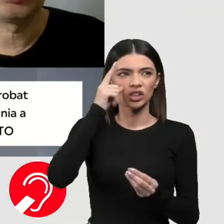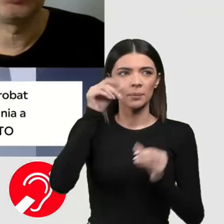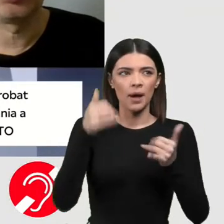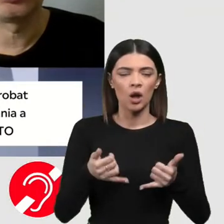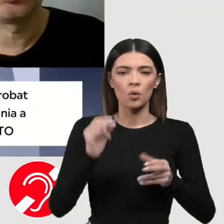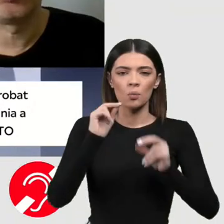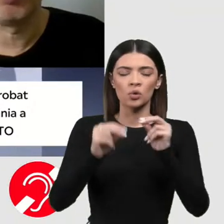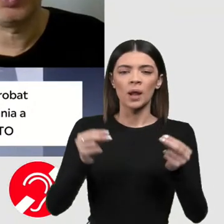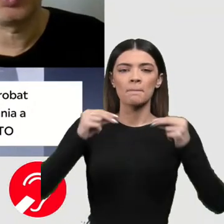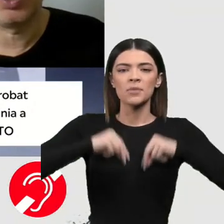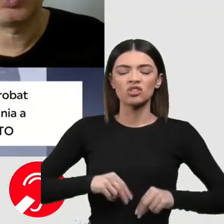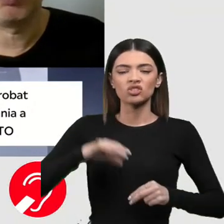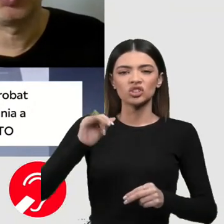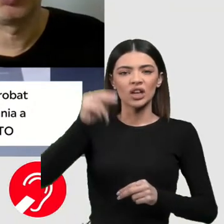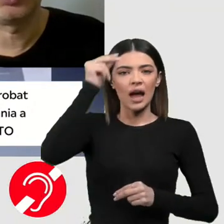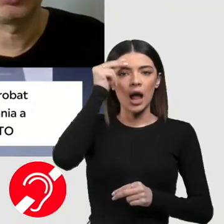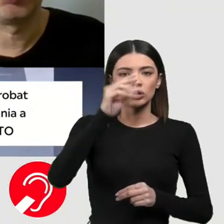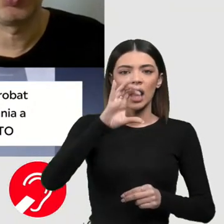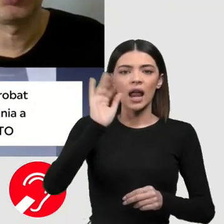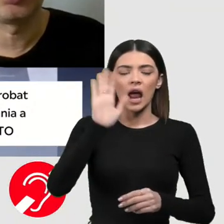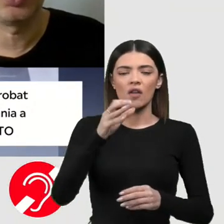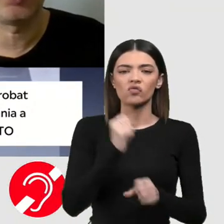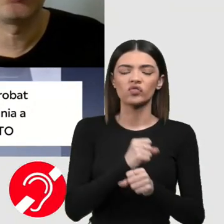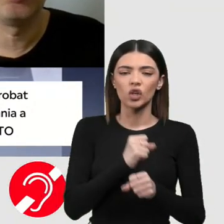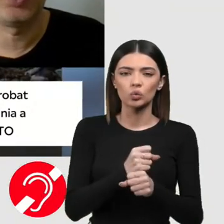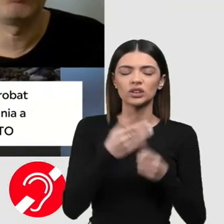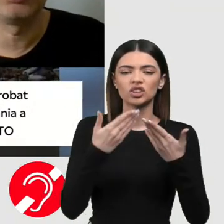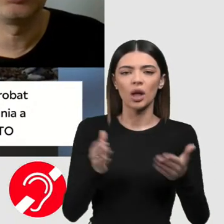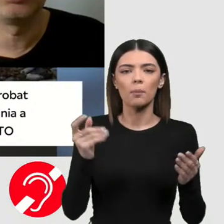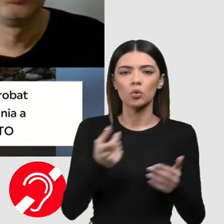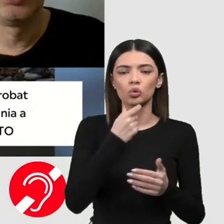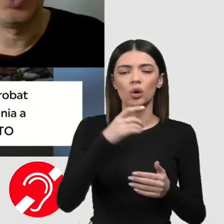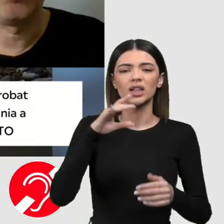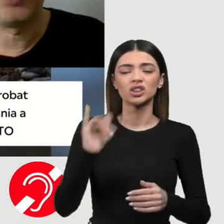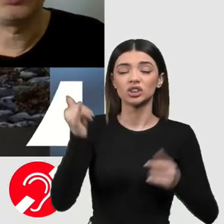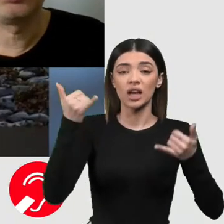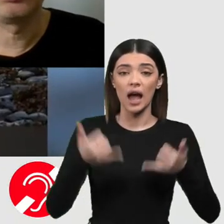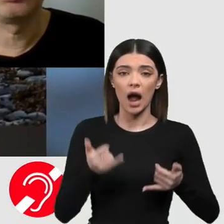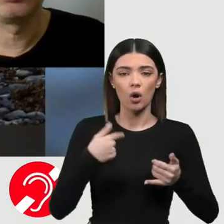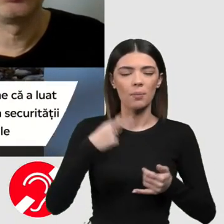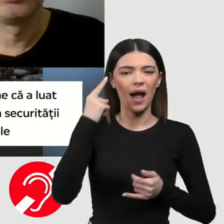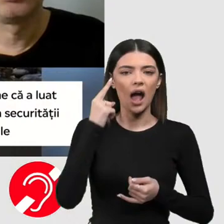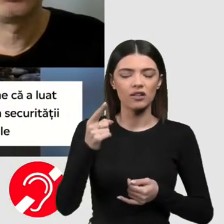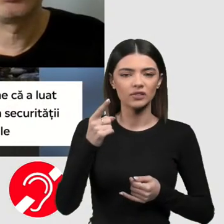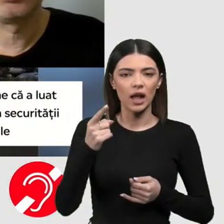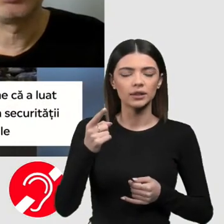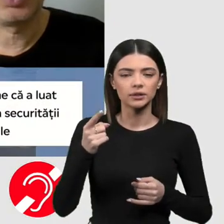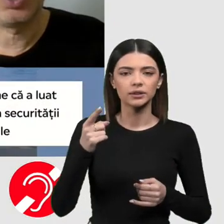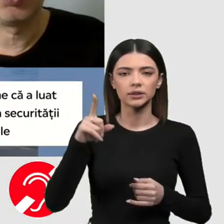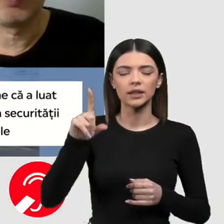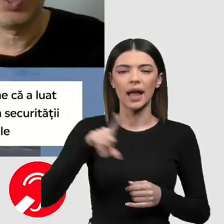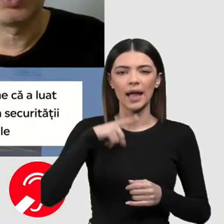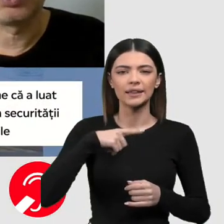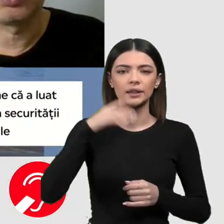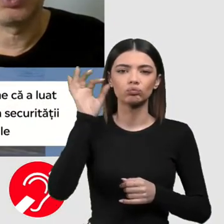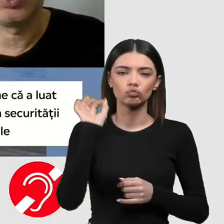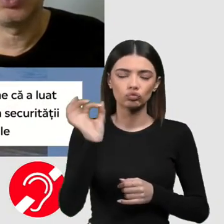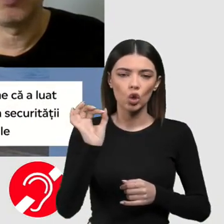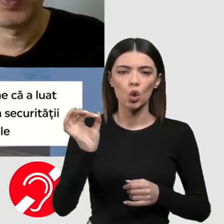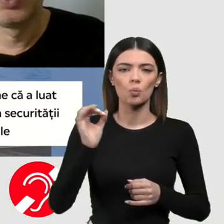a președintelui și informarea care s-a produs la începutul anului, dar acum am aflat, era